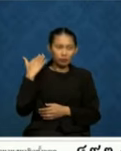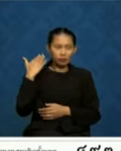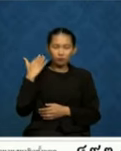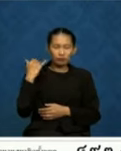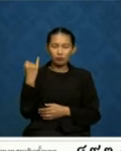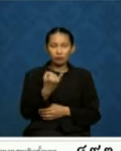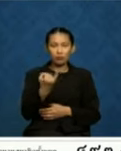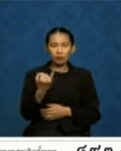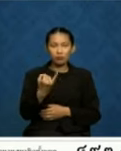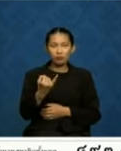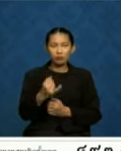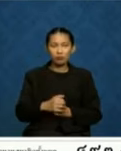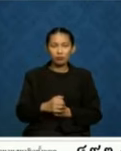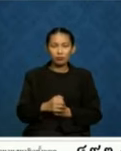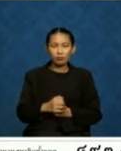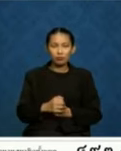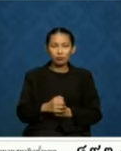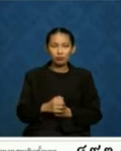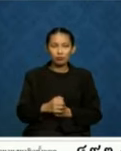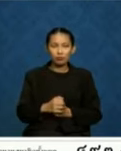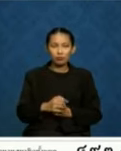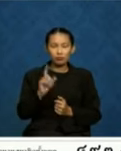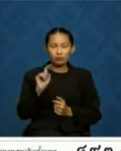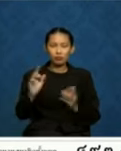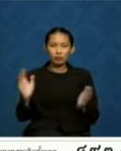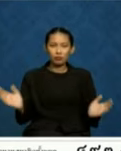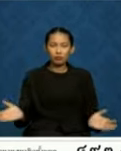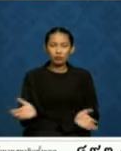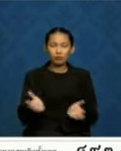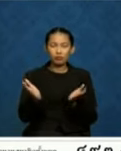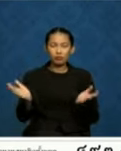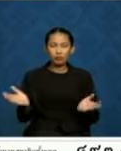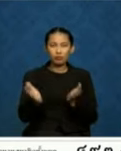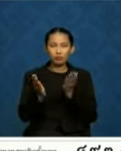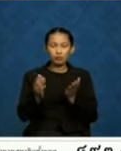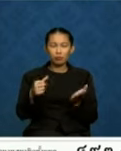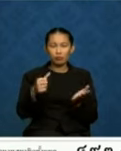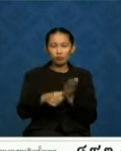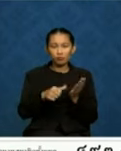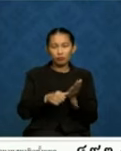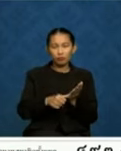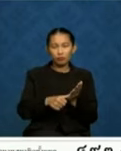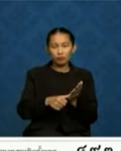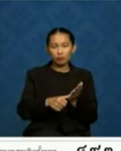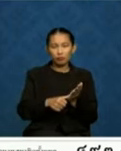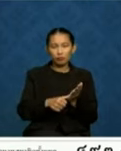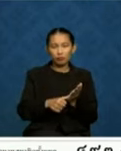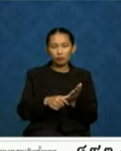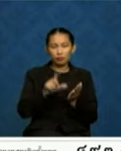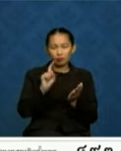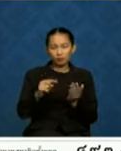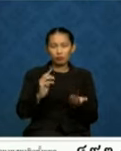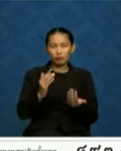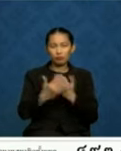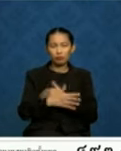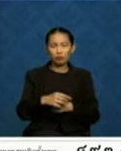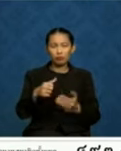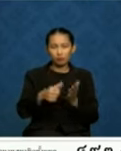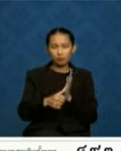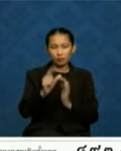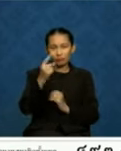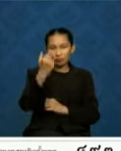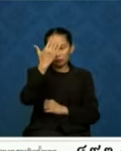นะครับเพราะฉะนั้นเนี่ยก็ต้องผลักดันให้กรมสรรพสามิตนะครับได้ปรับเปลี่ยนภาษีใหม่เ